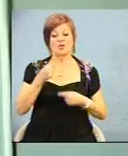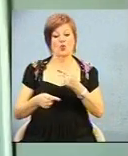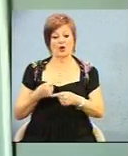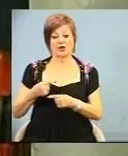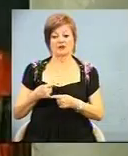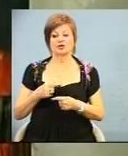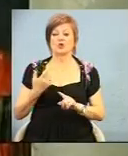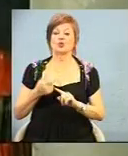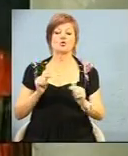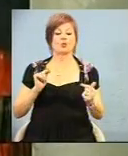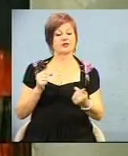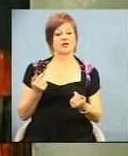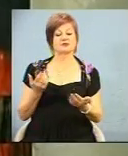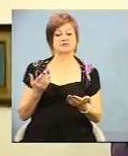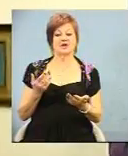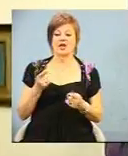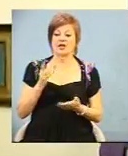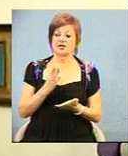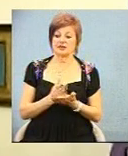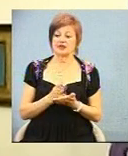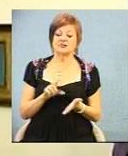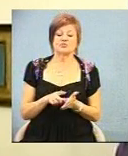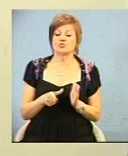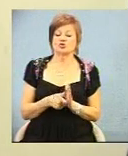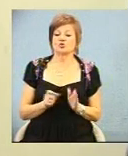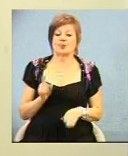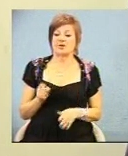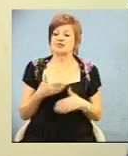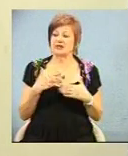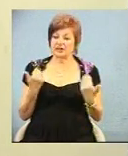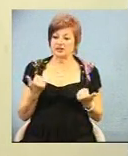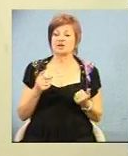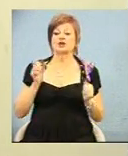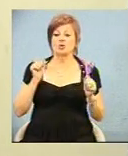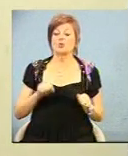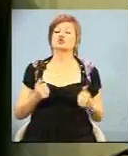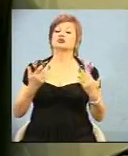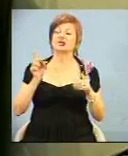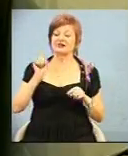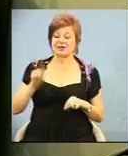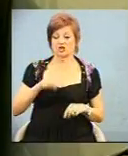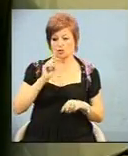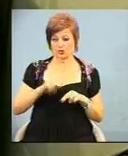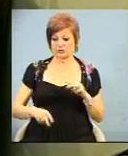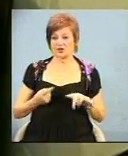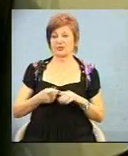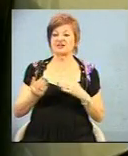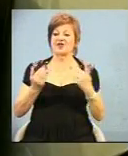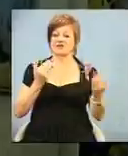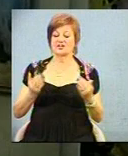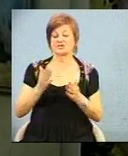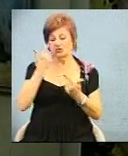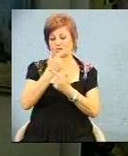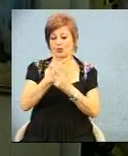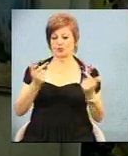своєрідний протест. Нині Володимир Гулич має проблеми з приміщенням майстерні. Не виключено, що може навіть його втратити. Отже, ця виставка є своєрідним зверненням